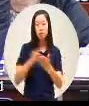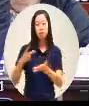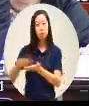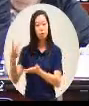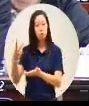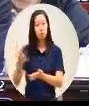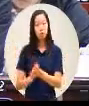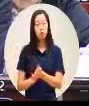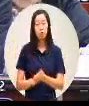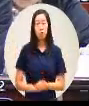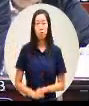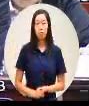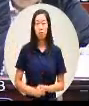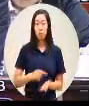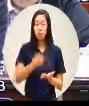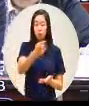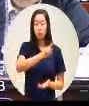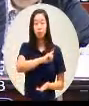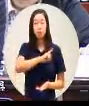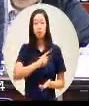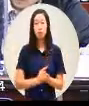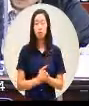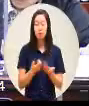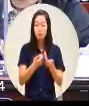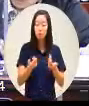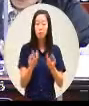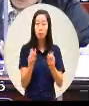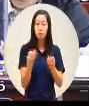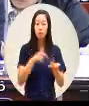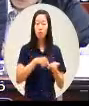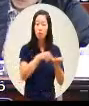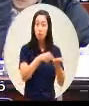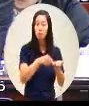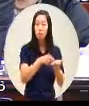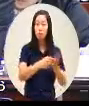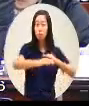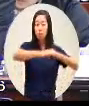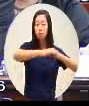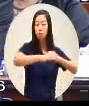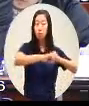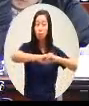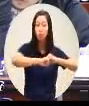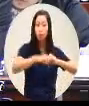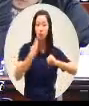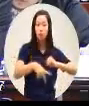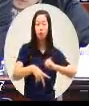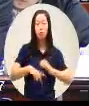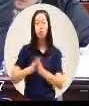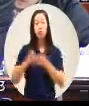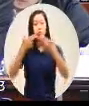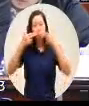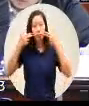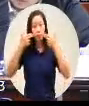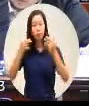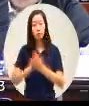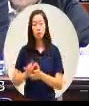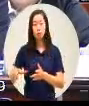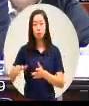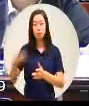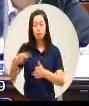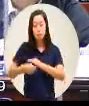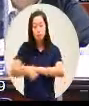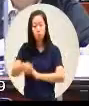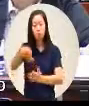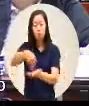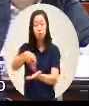次，他一次可以用自己的分数申请跟一般的孩子竞争，另外他可以用原住民的身份去申请登